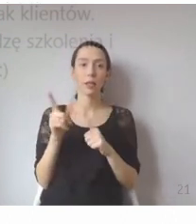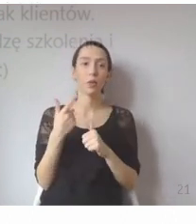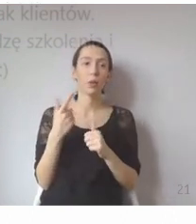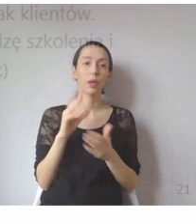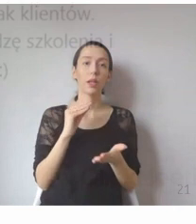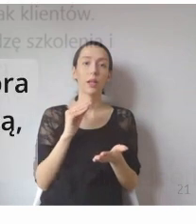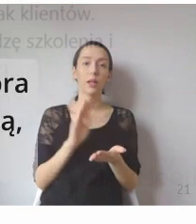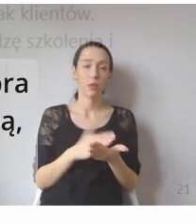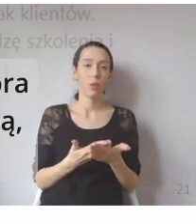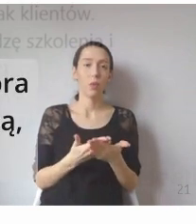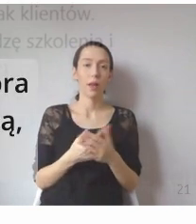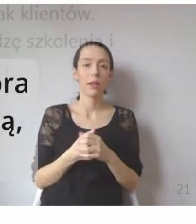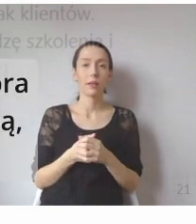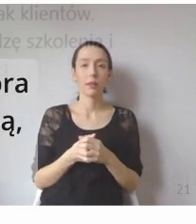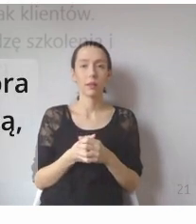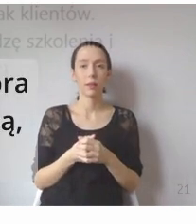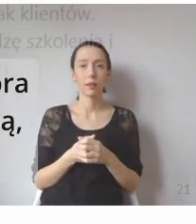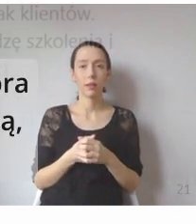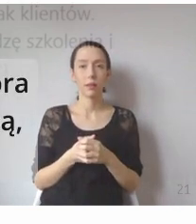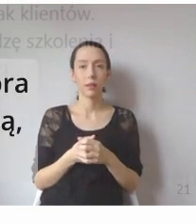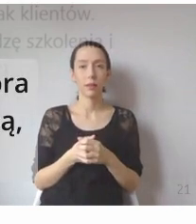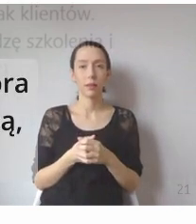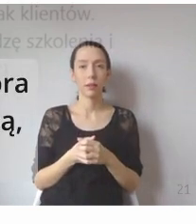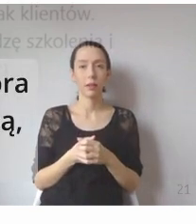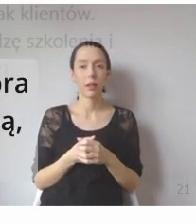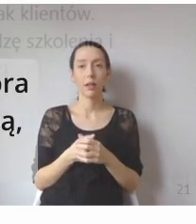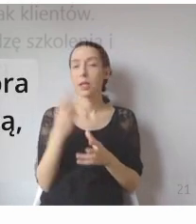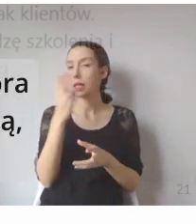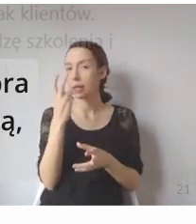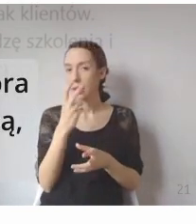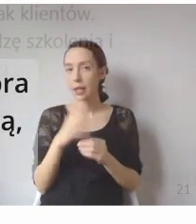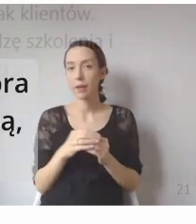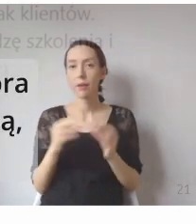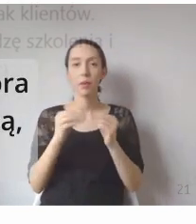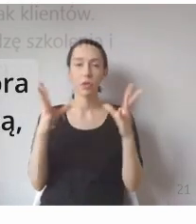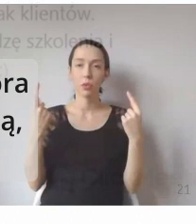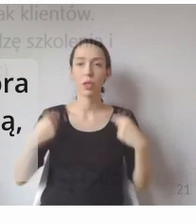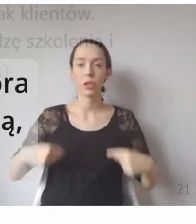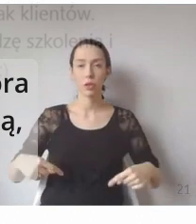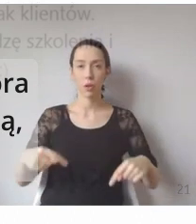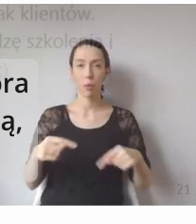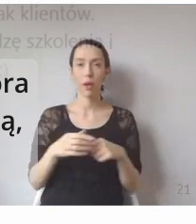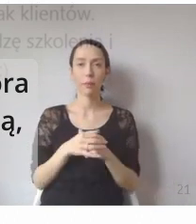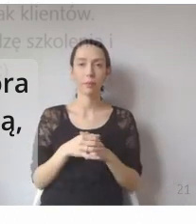podsumowania. Jest ciekawy, ponieważ został stworzony przez osobę,